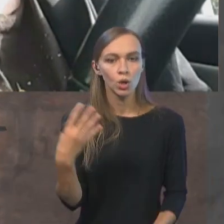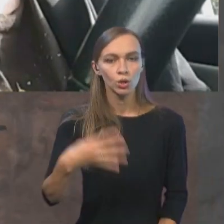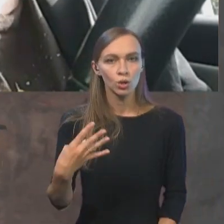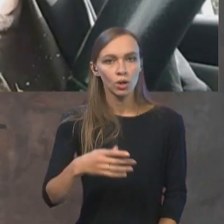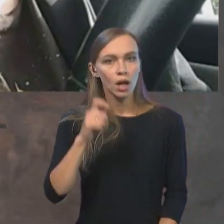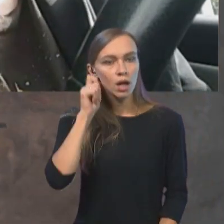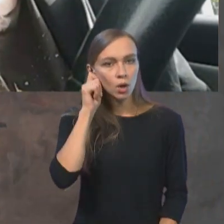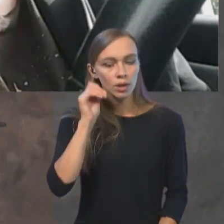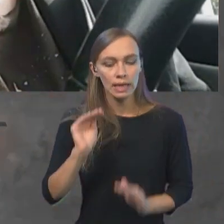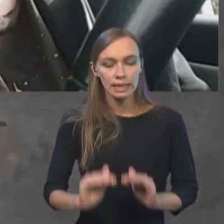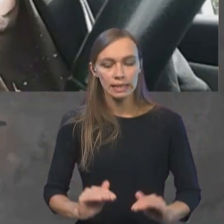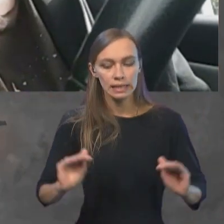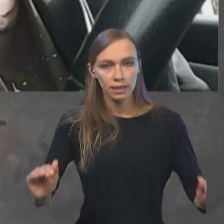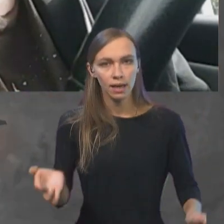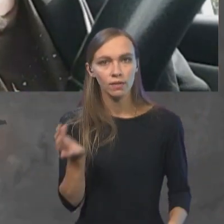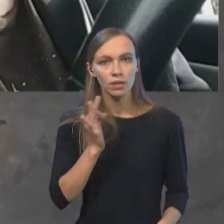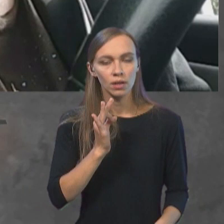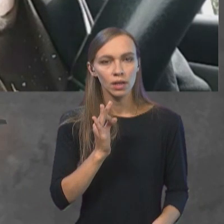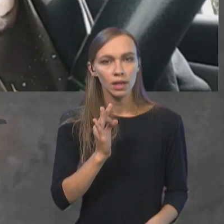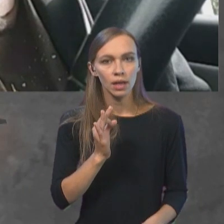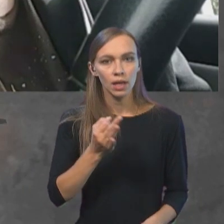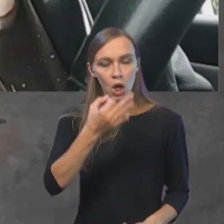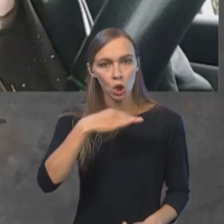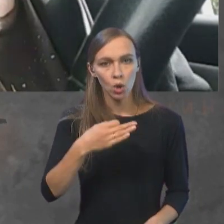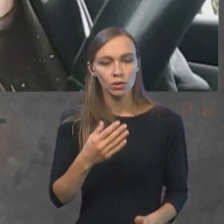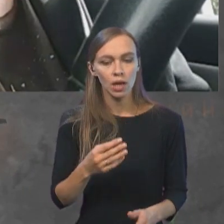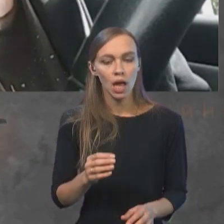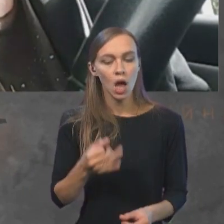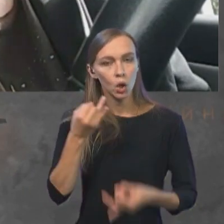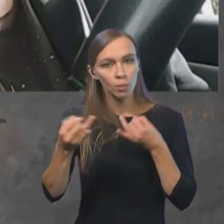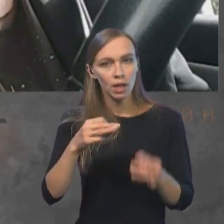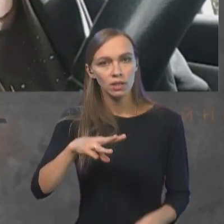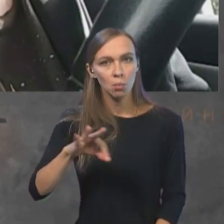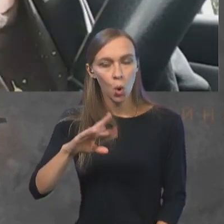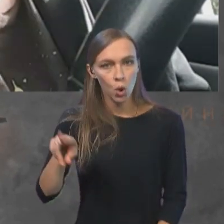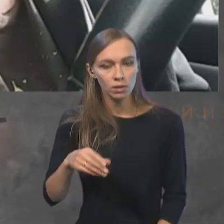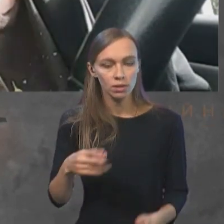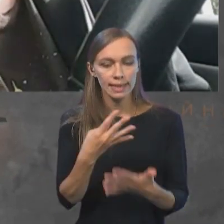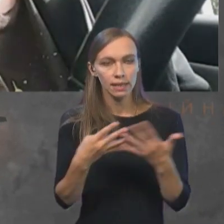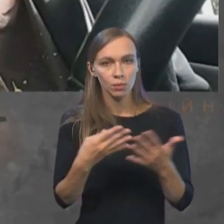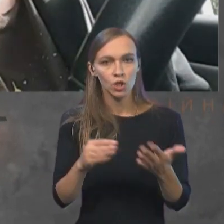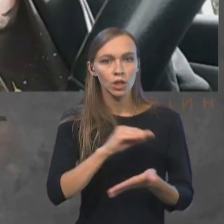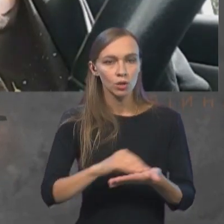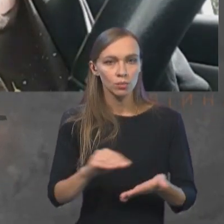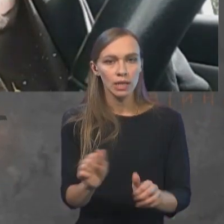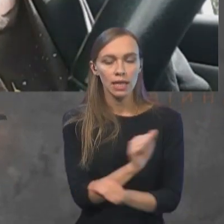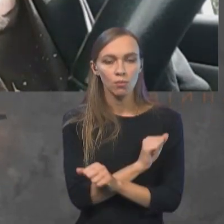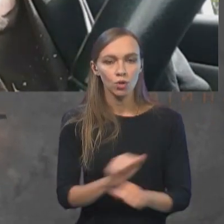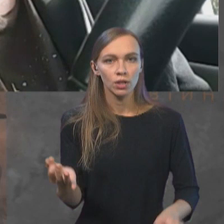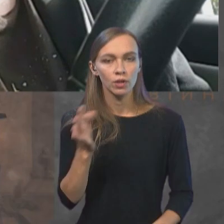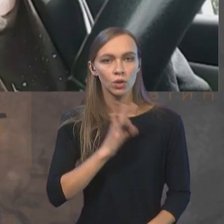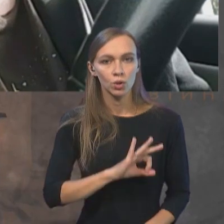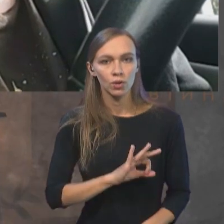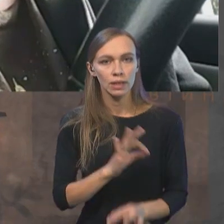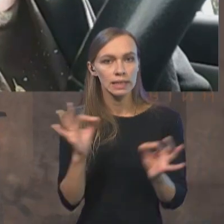для дітей є свої дози, це є в рекомендаціях МОЗ, всі таблички розписані. Не можна використовувати ніякі